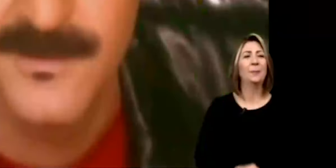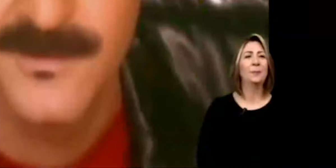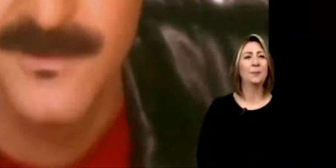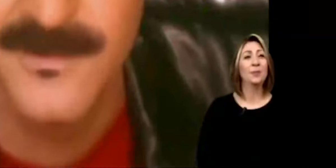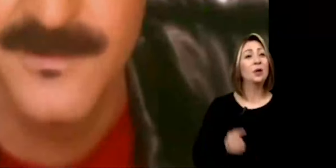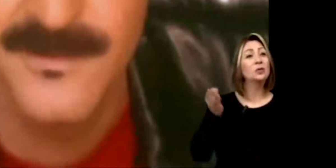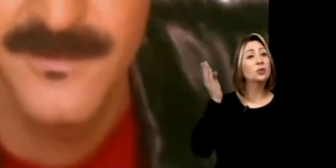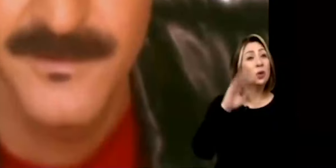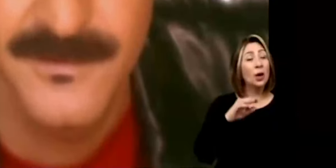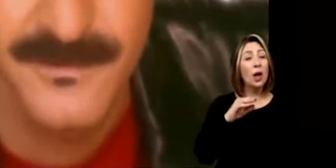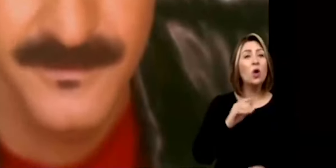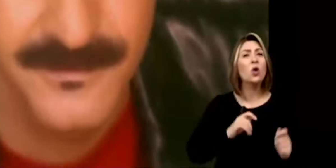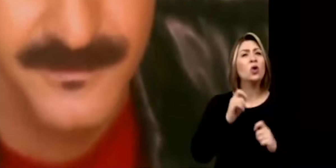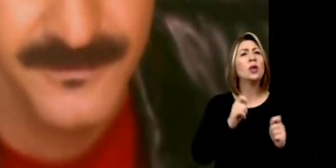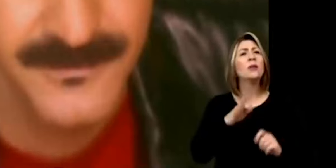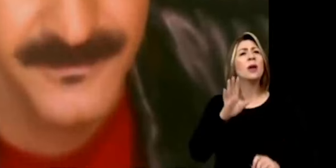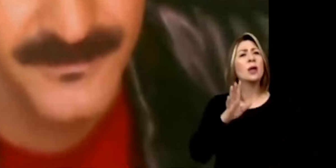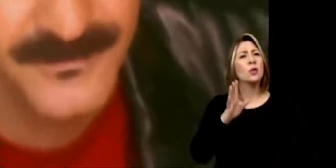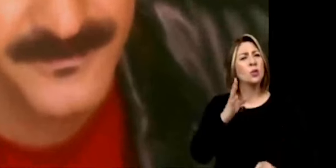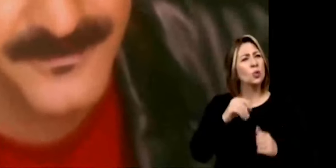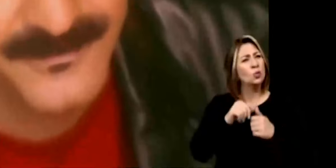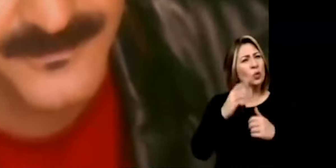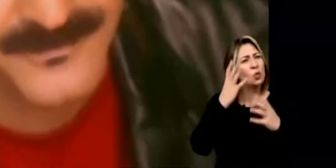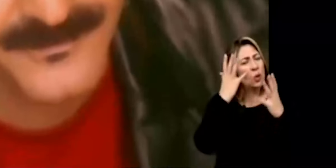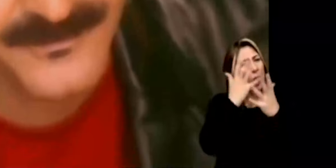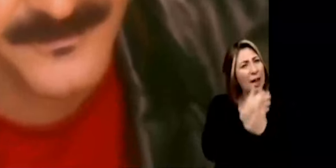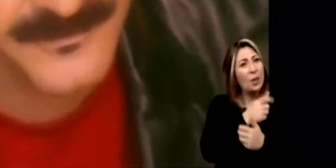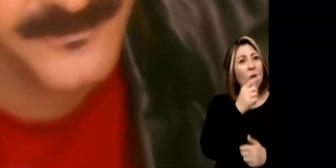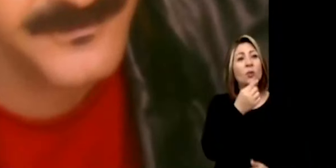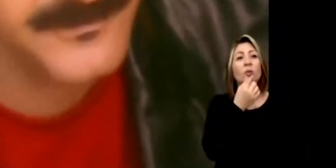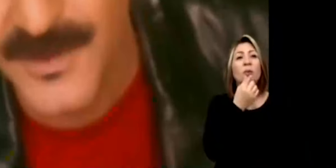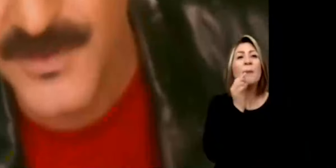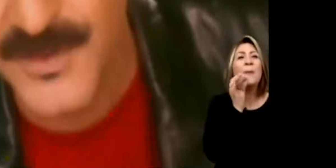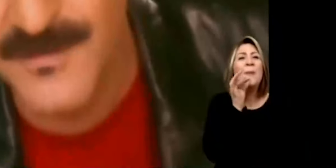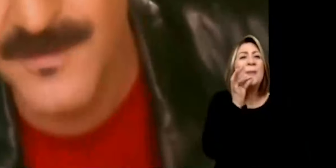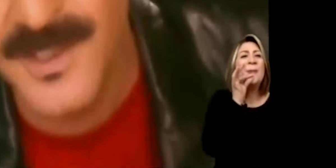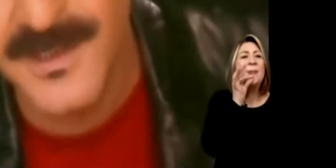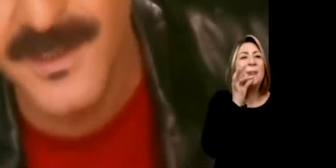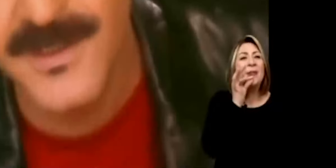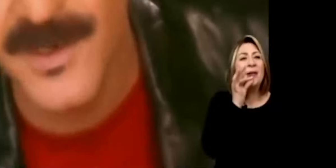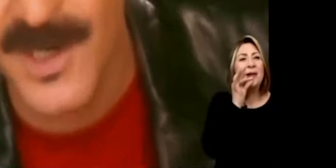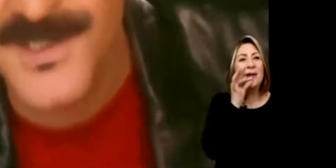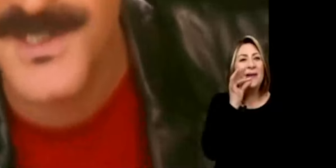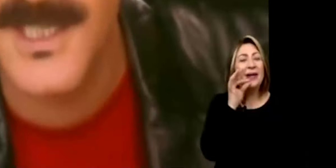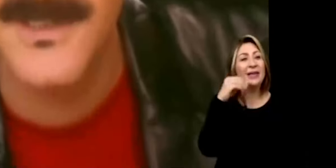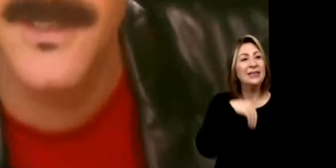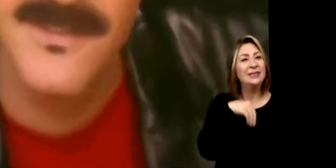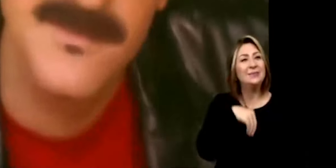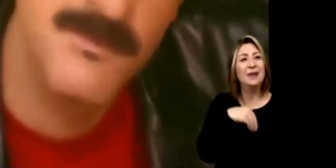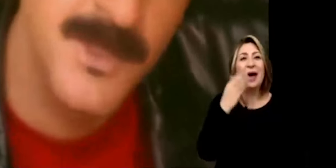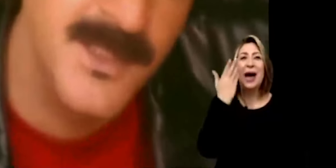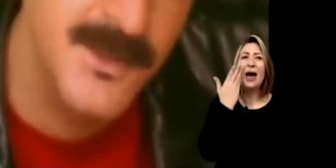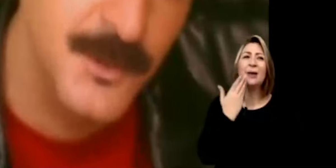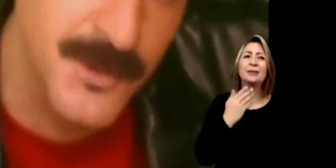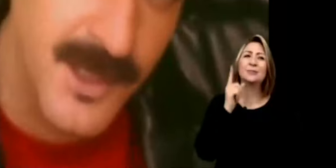gezelim. Sonra kullanılmayan uzuv körelir prensibi uyarınca o tutam küçüldü. İçimdeki